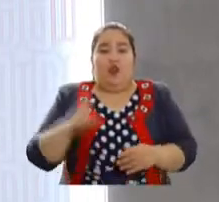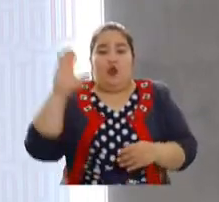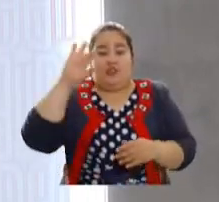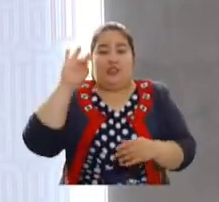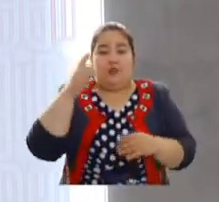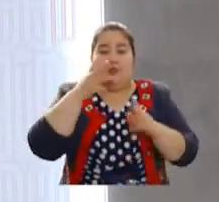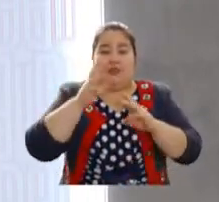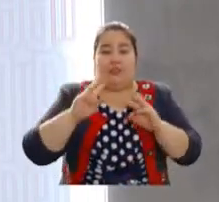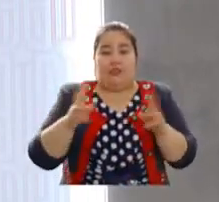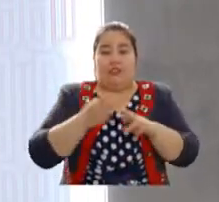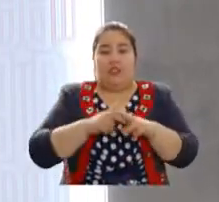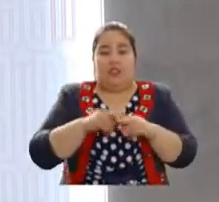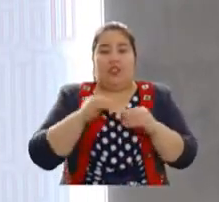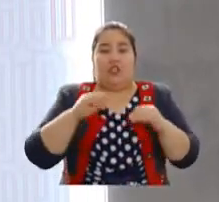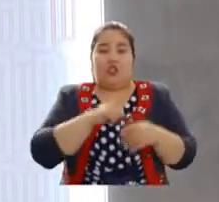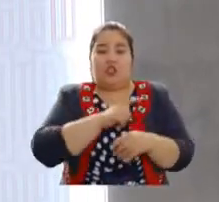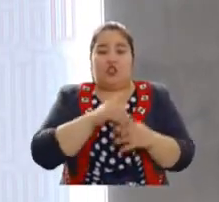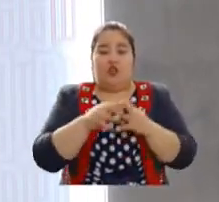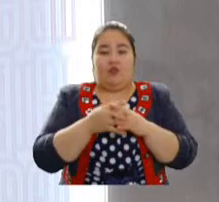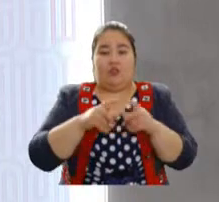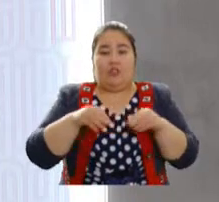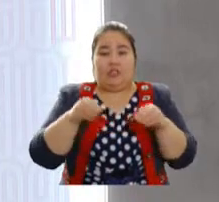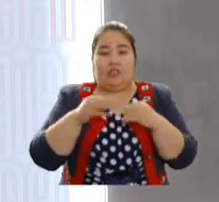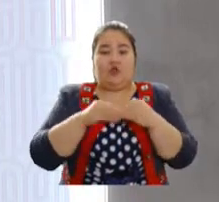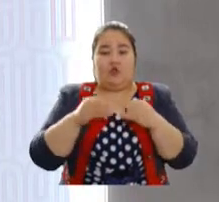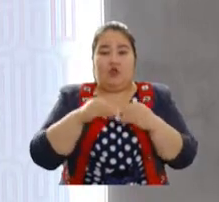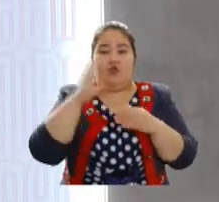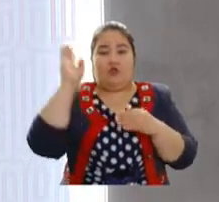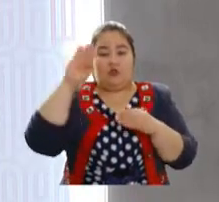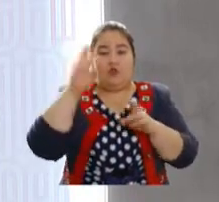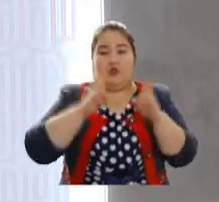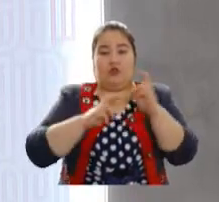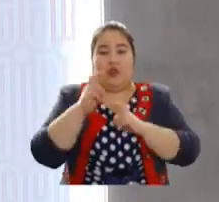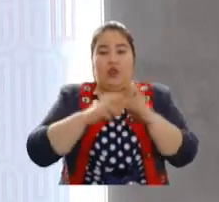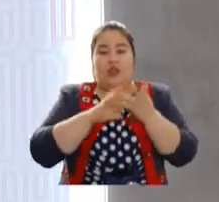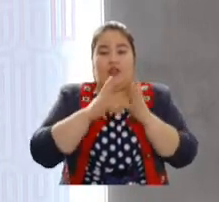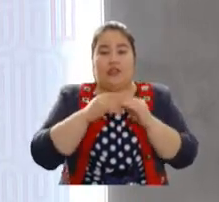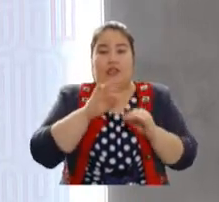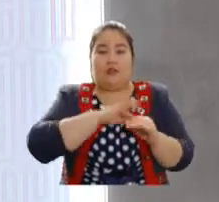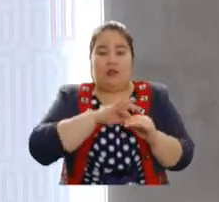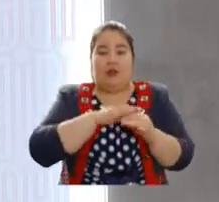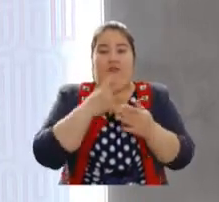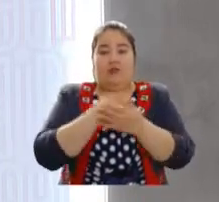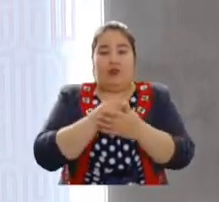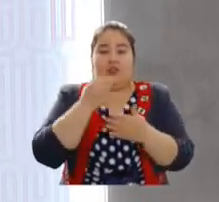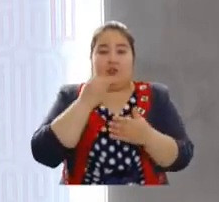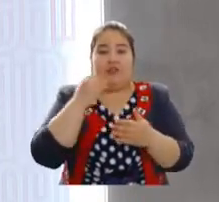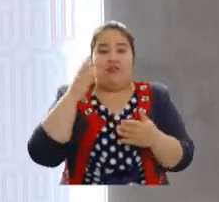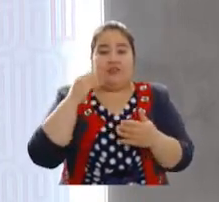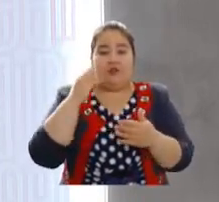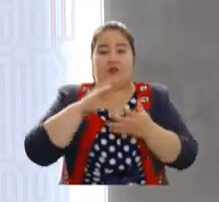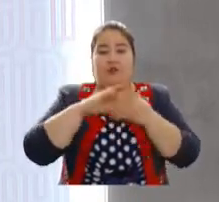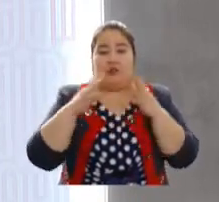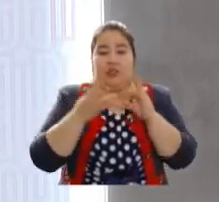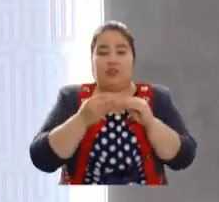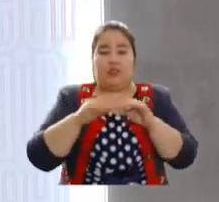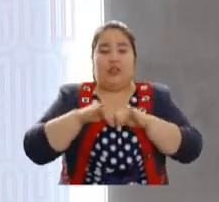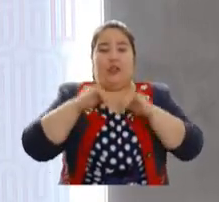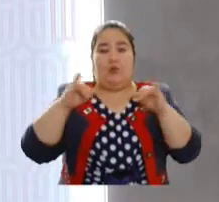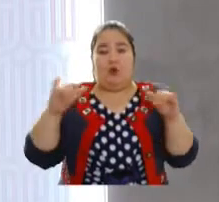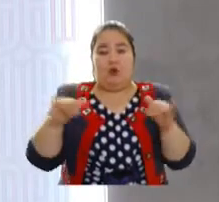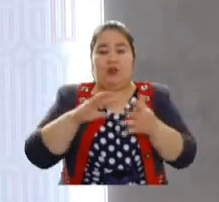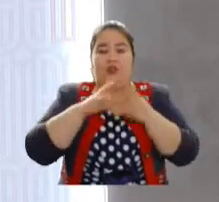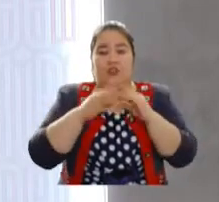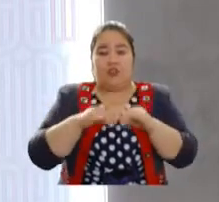Respublikasi Prezidentining qishloq xo'jaligida yer va suv resurslaridan samarali foydalanish, meva sabzavotchilik tarmog'ini yanada